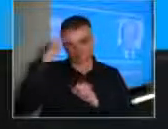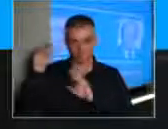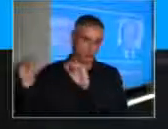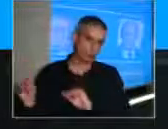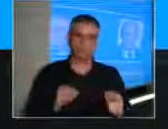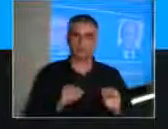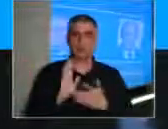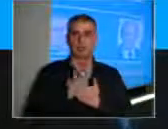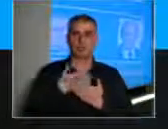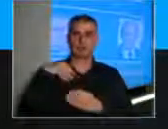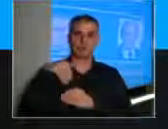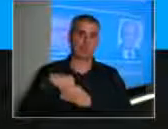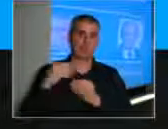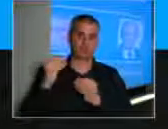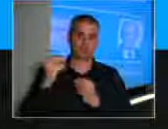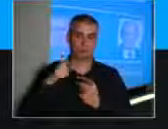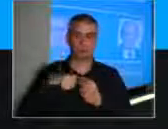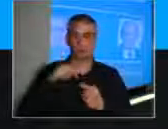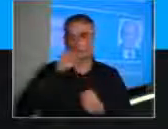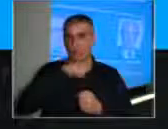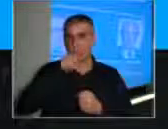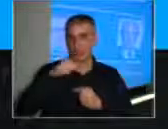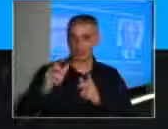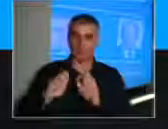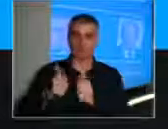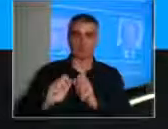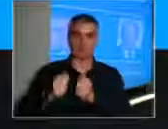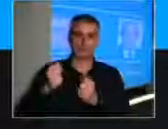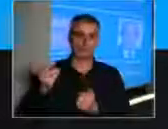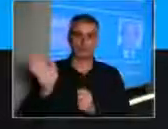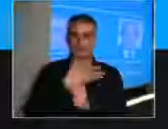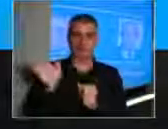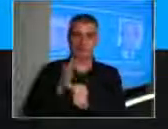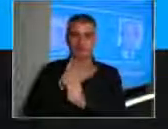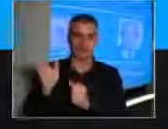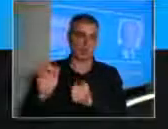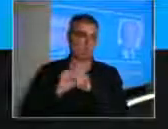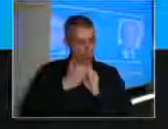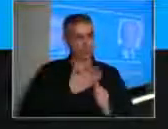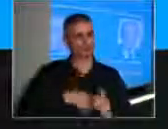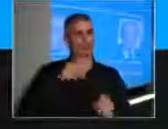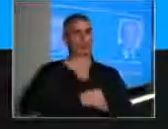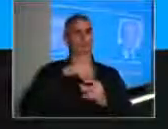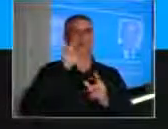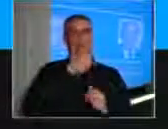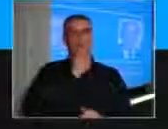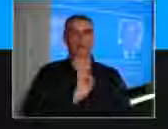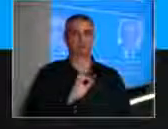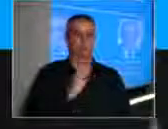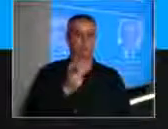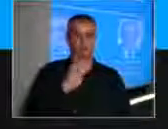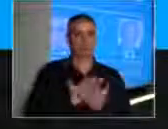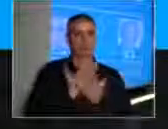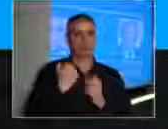הוא יחליט האם הוא רוצה להצביע למישהו שמלקק בעונות, ועושה מסאז' ברגליים וכאפות ברגליים, או שהוא רוצה להצביע לאנשים רציניים, שגם